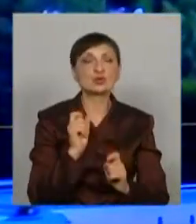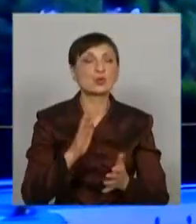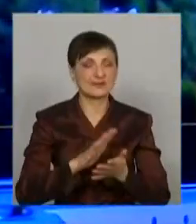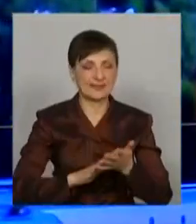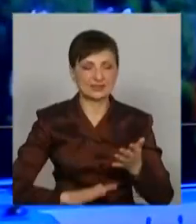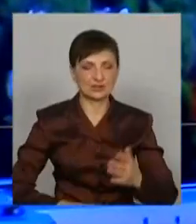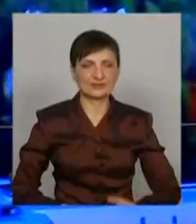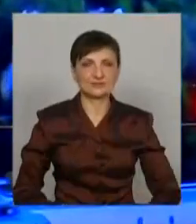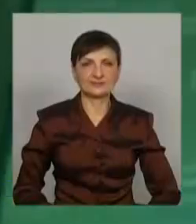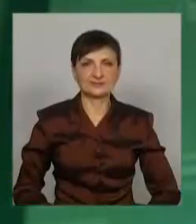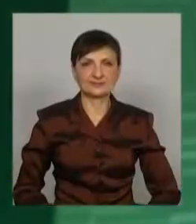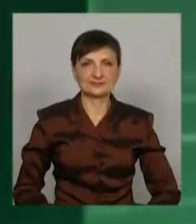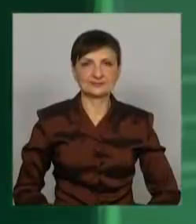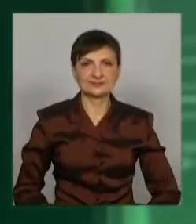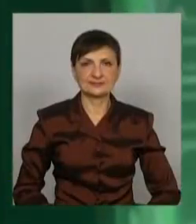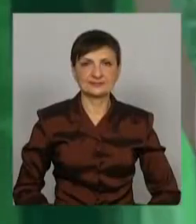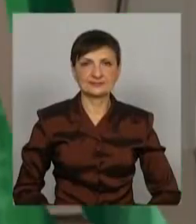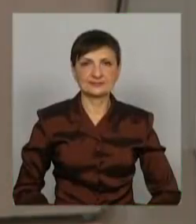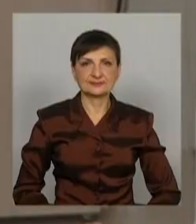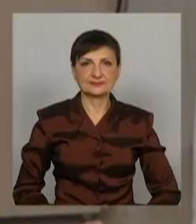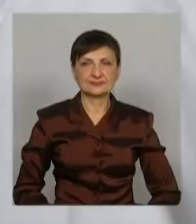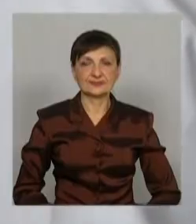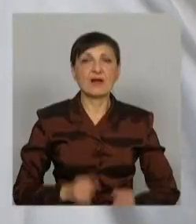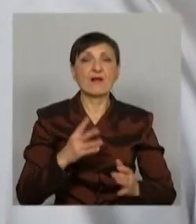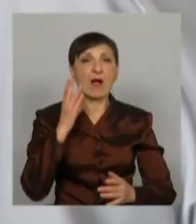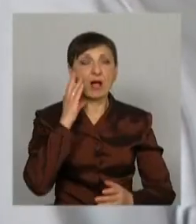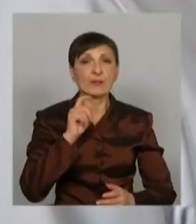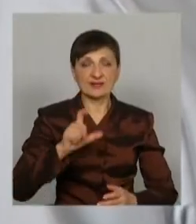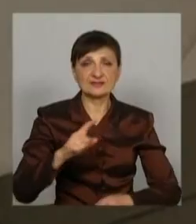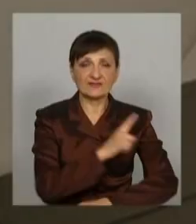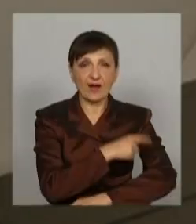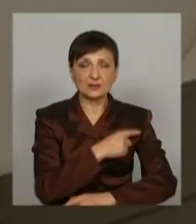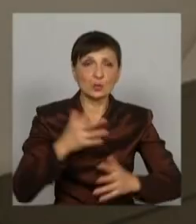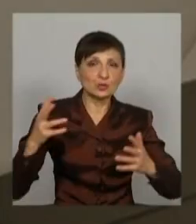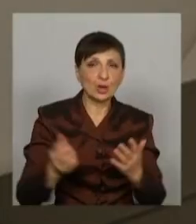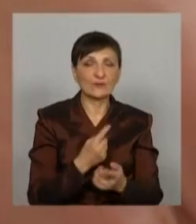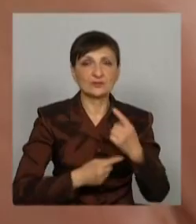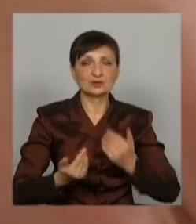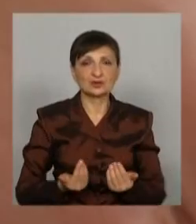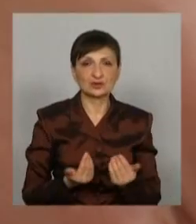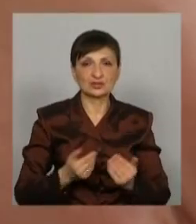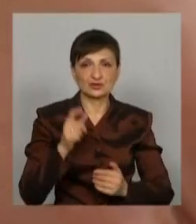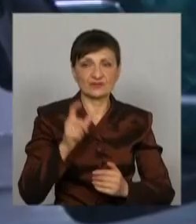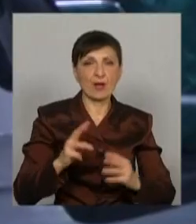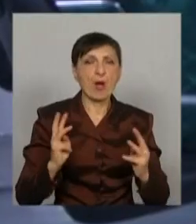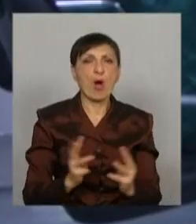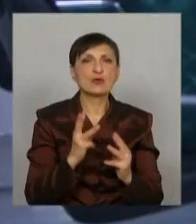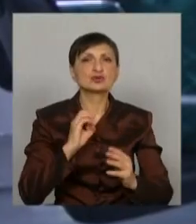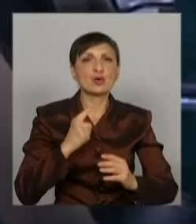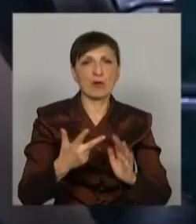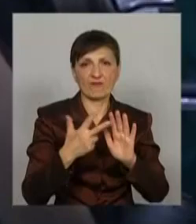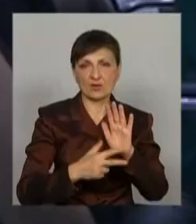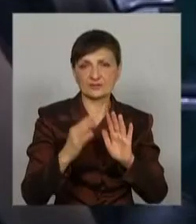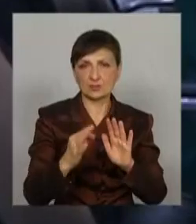выпуске как алматинский врачам удалось вернуть к жизни пациента с ожогами 80